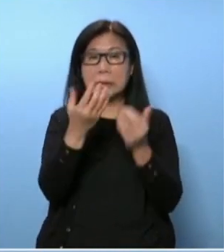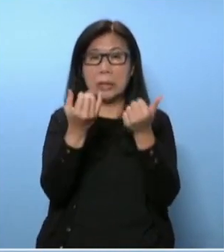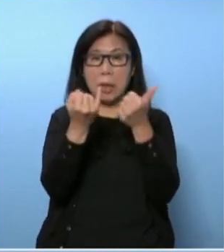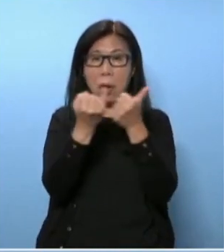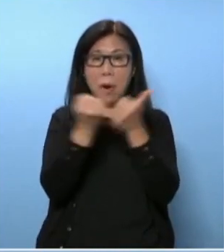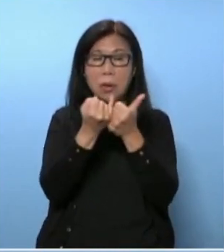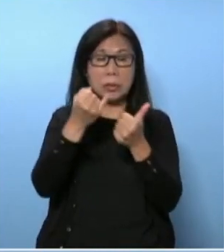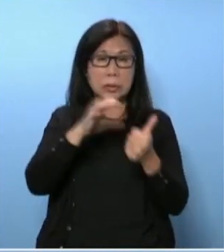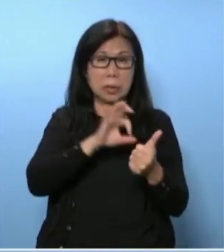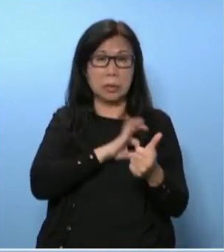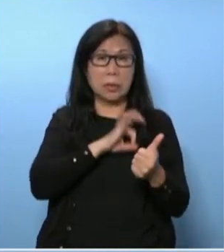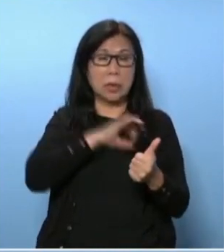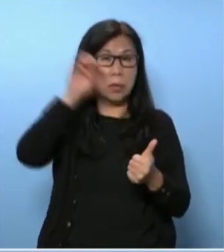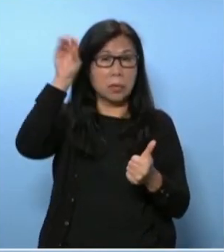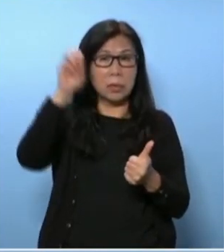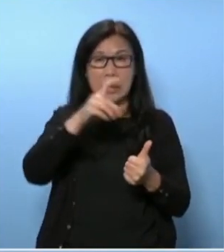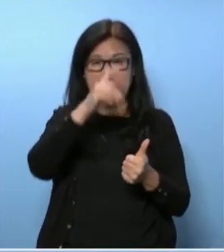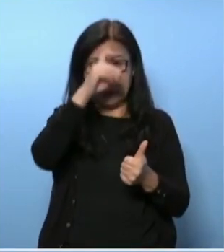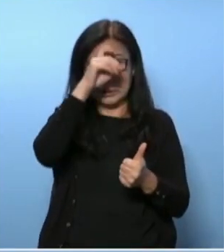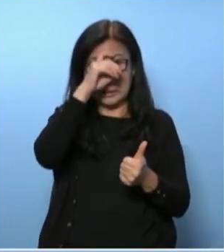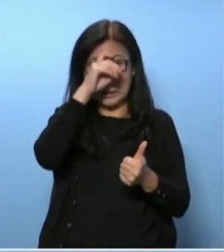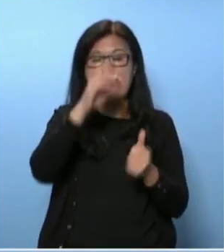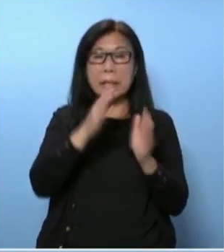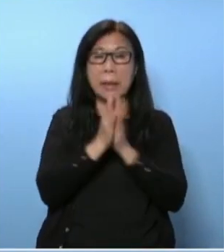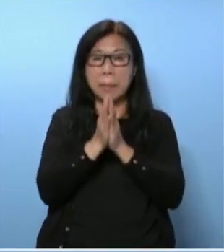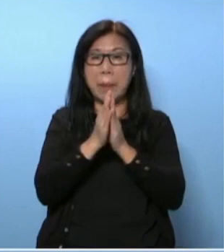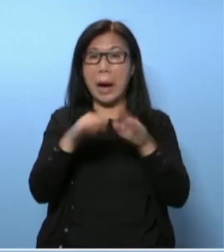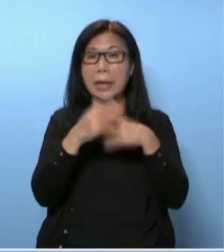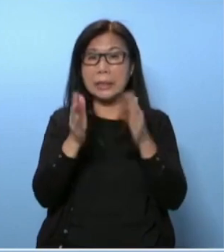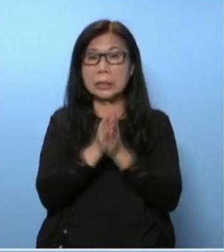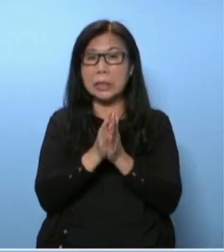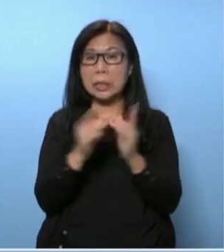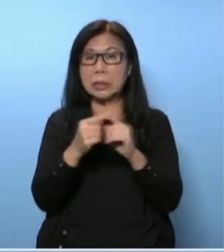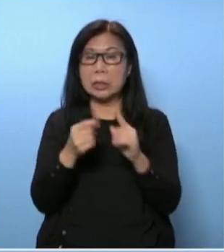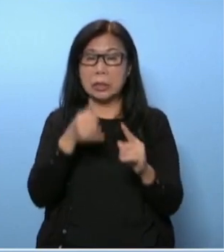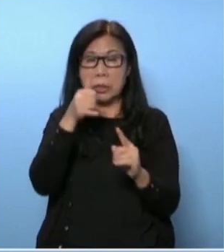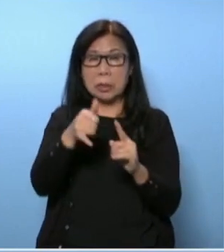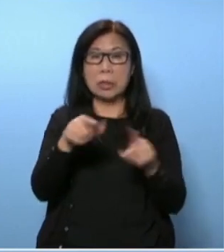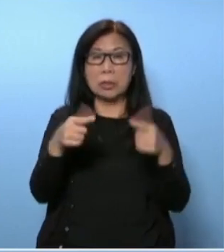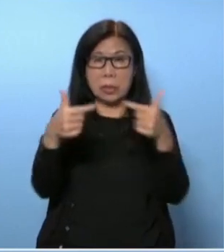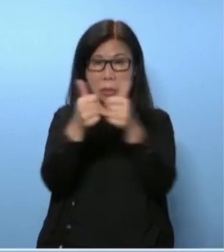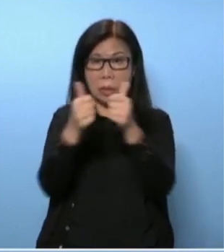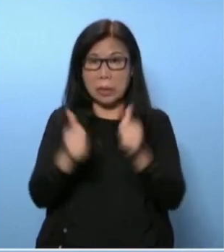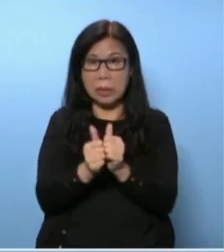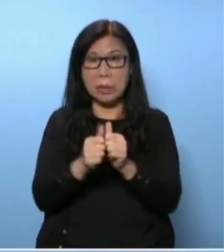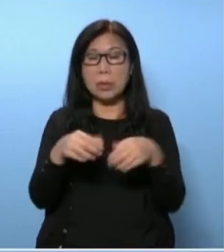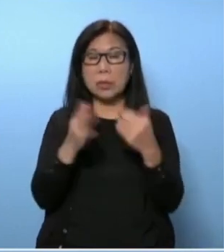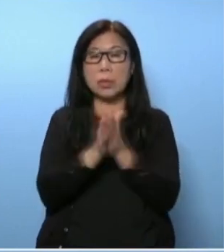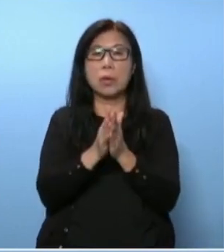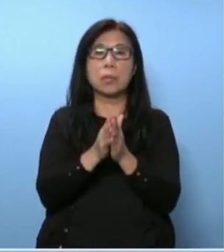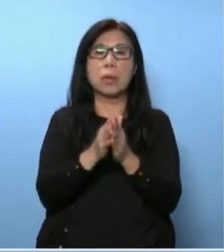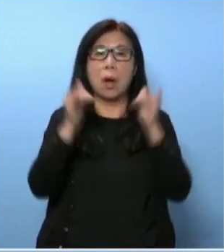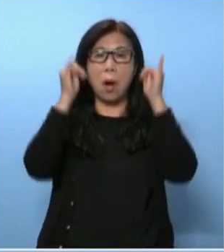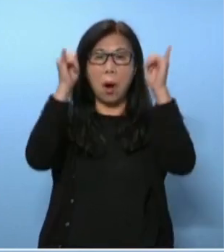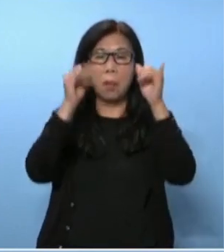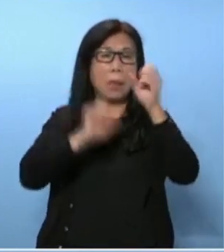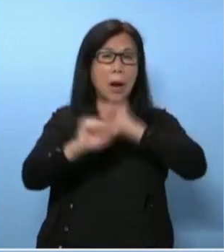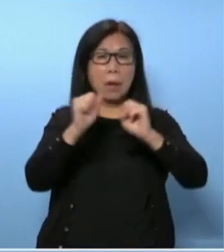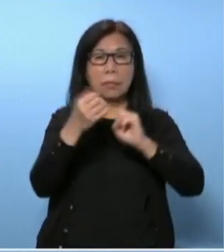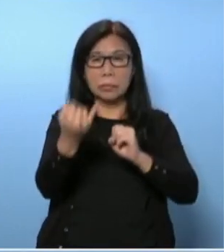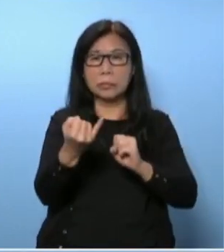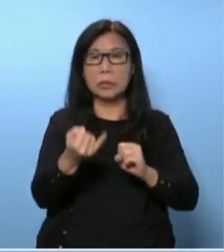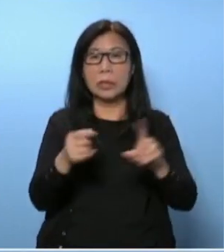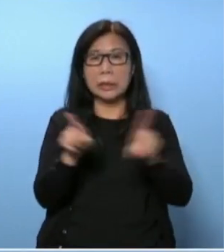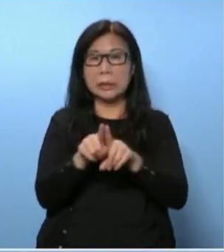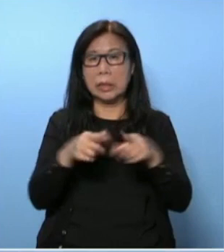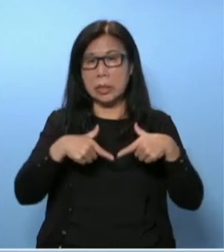動議去悼念恐怖分子，有人更加走出來企圖去合理化和淡化恐怖主義，更加